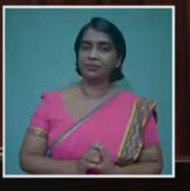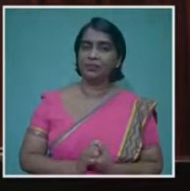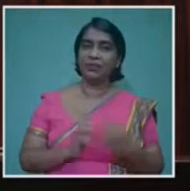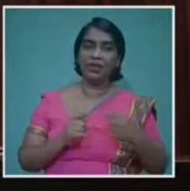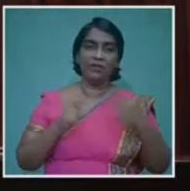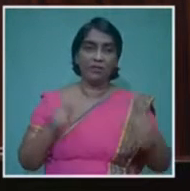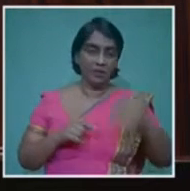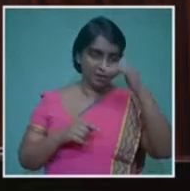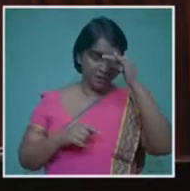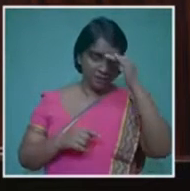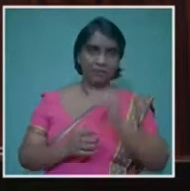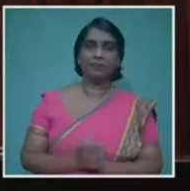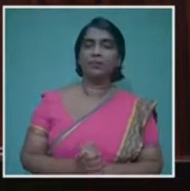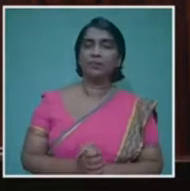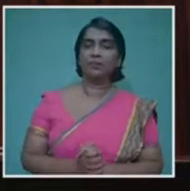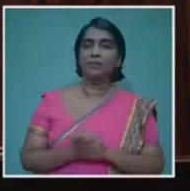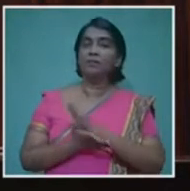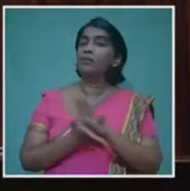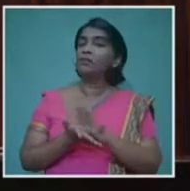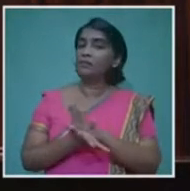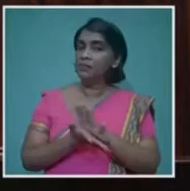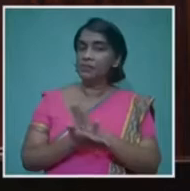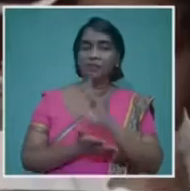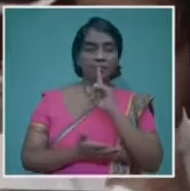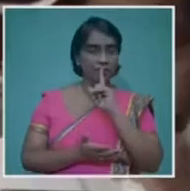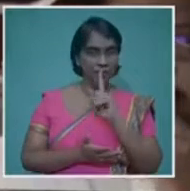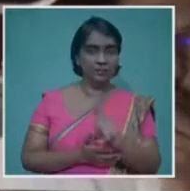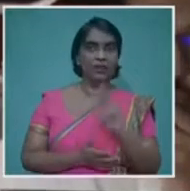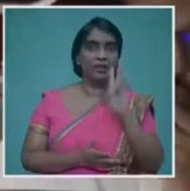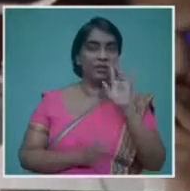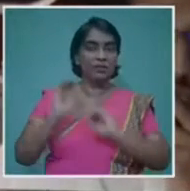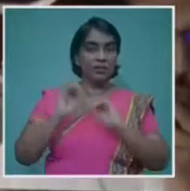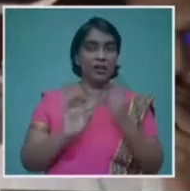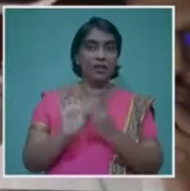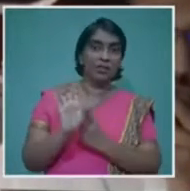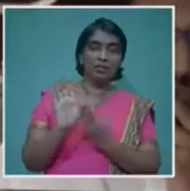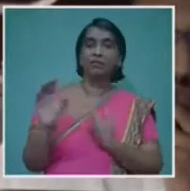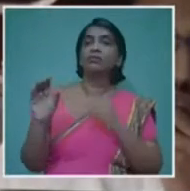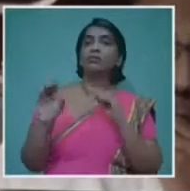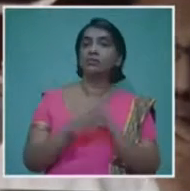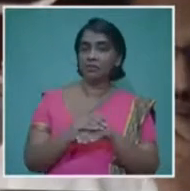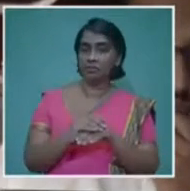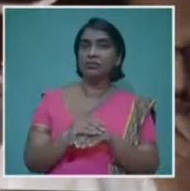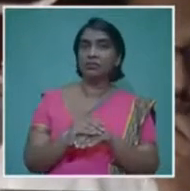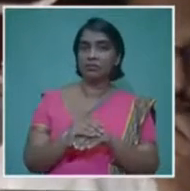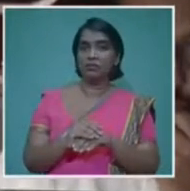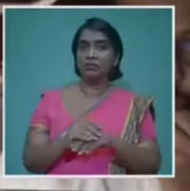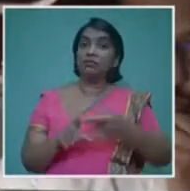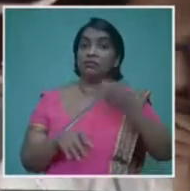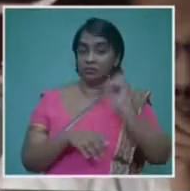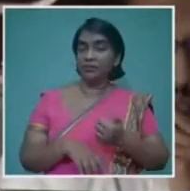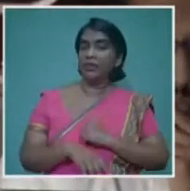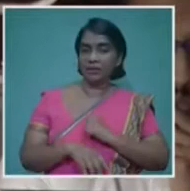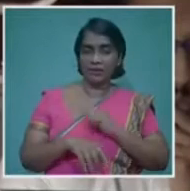ඊයේ දිනේදී ගරු විපක්ෂනායකතුමා පැහැදිලිව ප්‍රකාශයක් කරා 125ක තරුණ නියෝජනය සම්බන්ධයෙන් ඔහු පැහැදිලිවම එකඟතාවයක් දක්වනවා